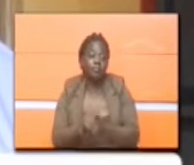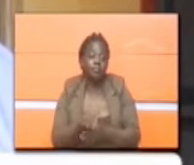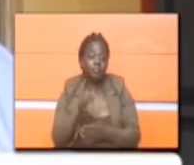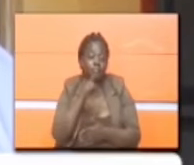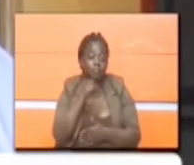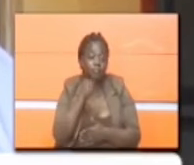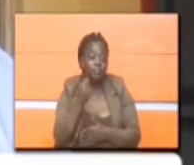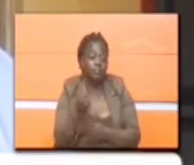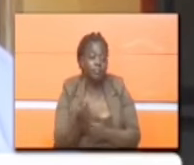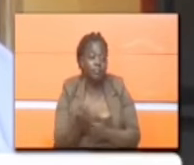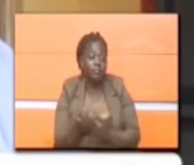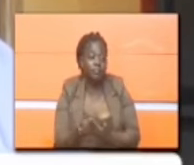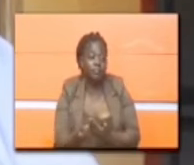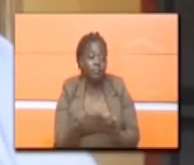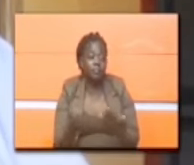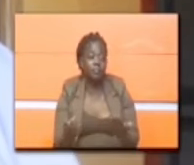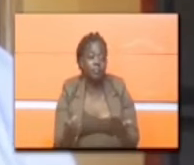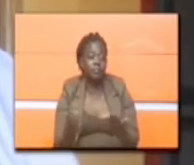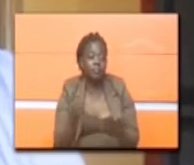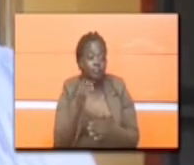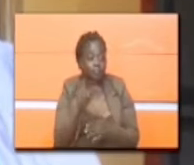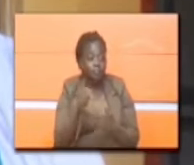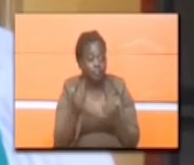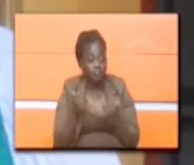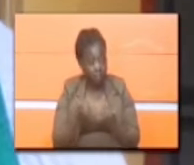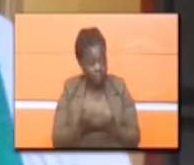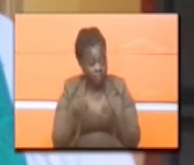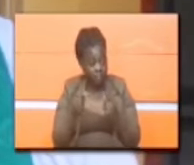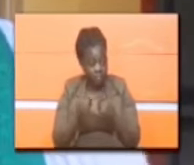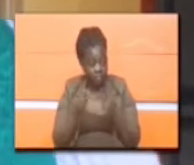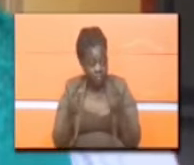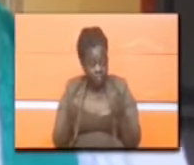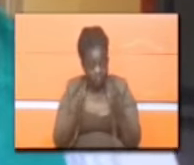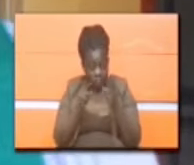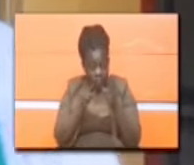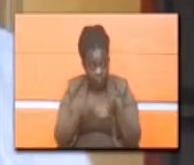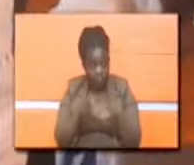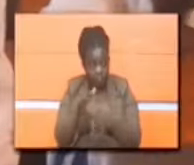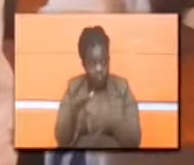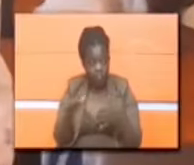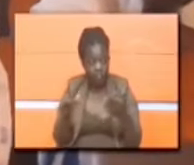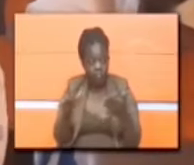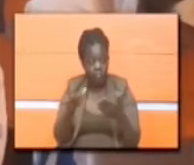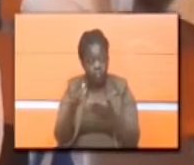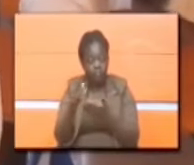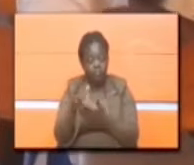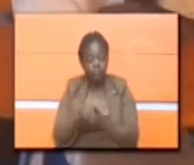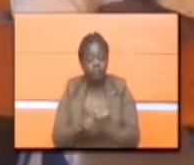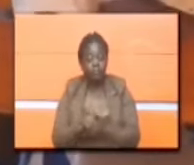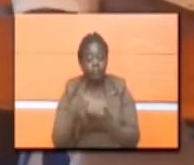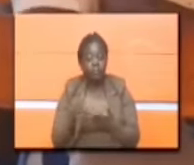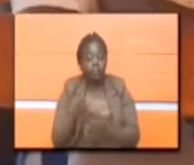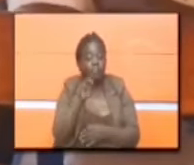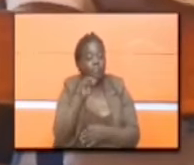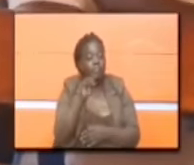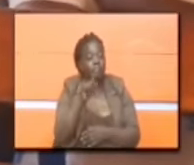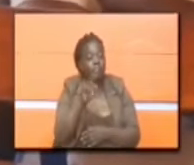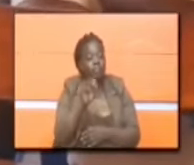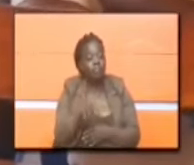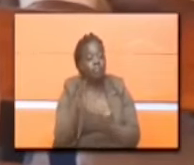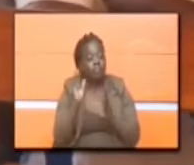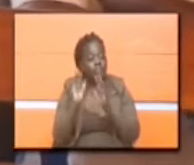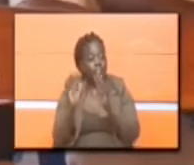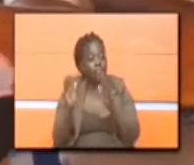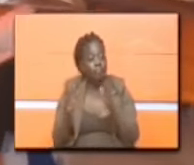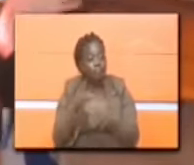nga aweewayo ku lw'omukyala we n'omukyala ng'agonda ku lw'omwami we. Ye Ssaabadinkoni Mike Serwanga